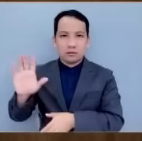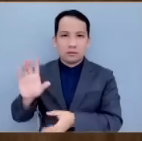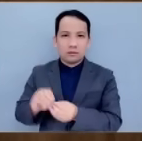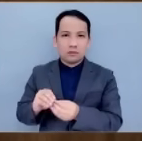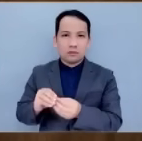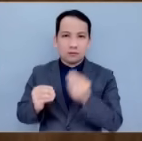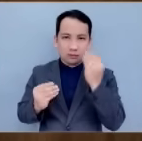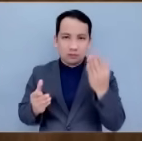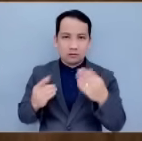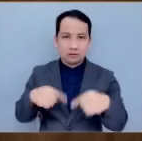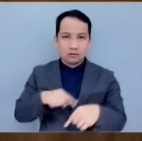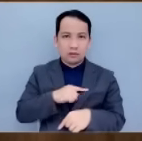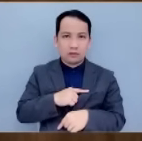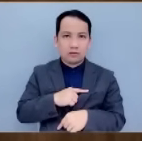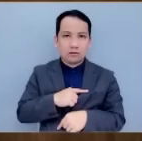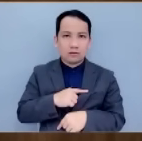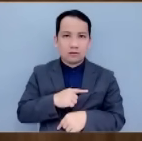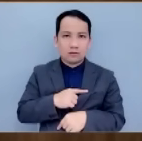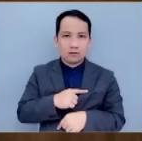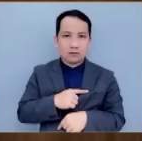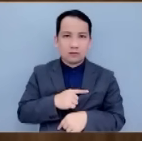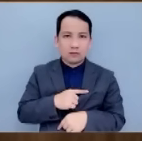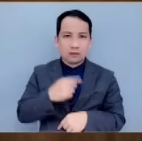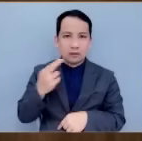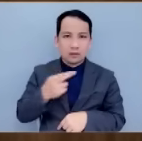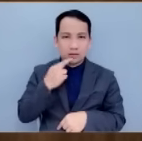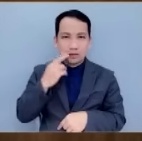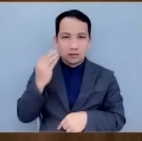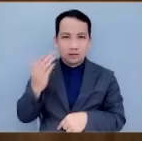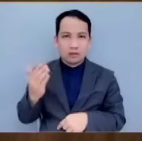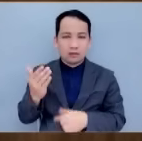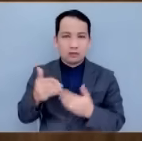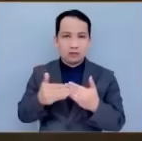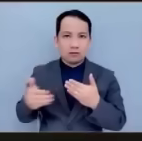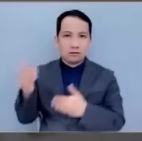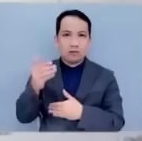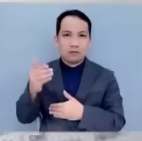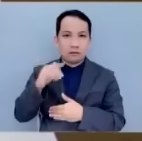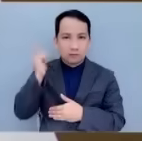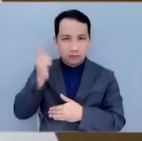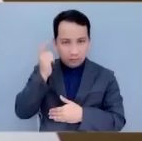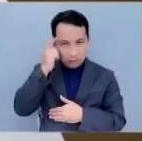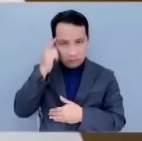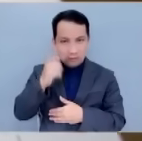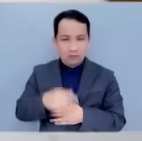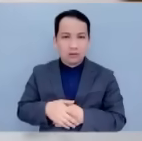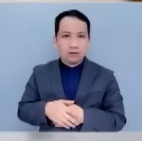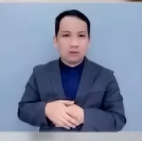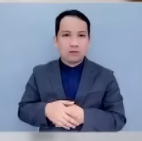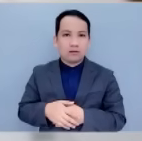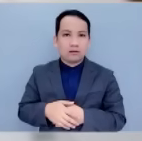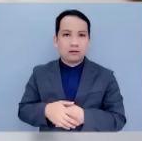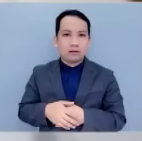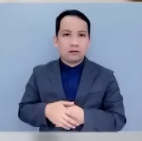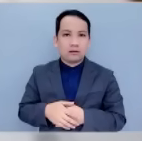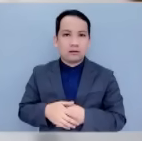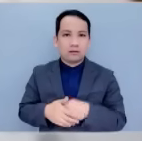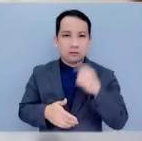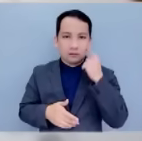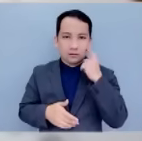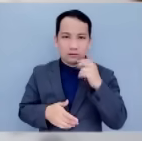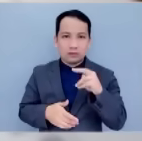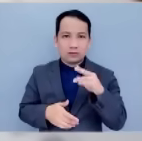sale of rice, buffer stocks that is greatly disadvantageous to the government. Nagugat ito sa reklamo ni NFA